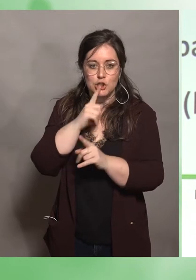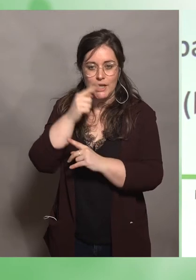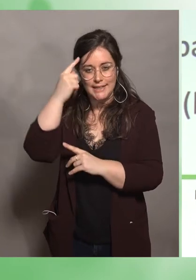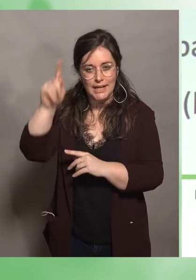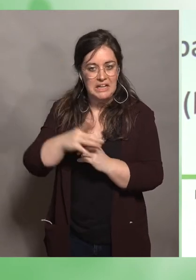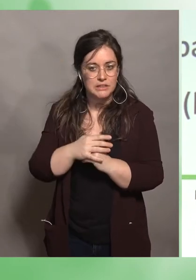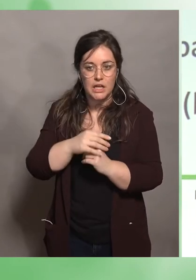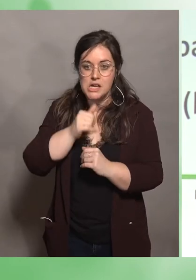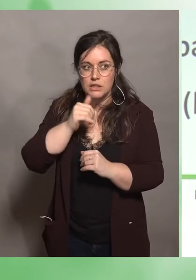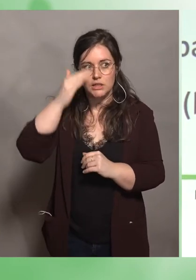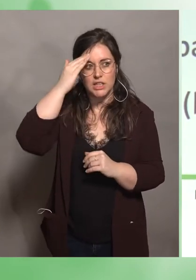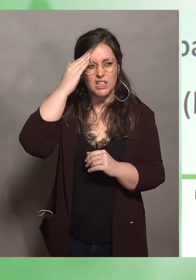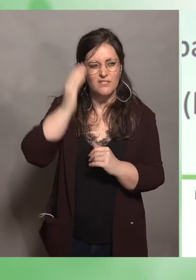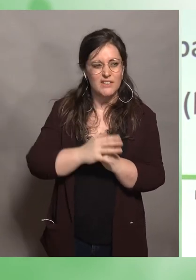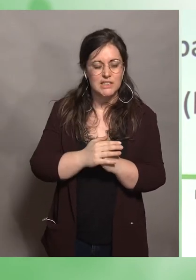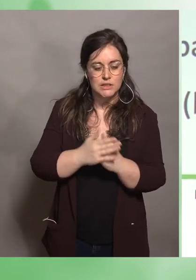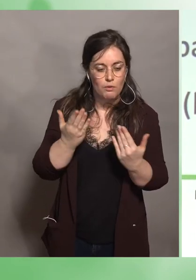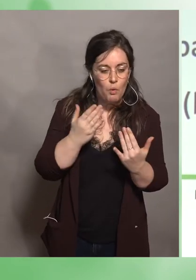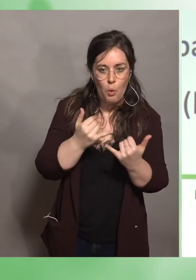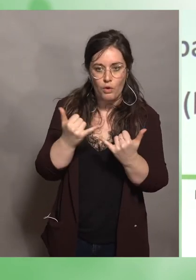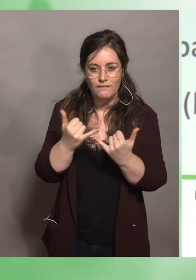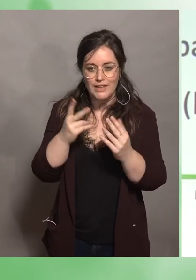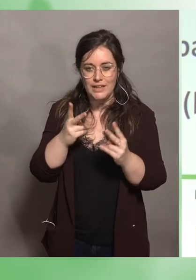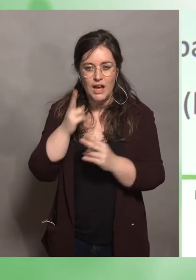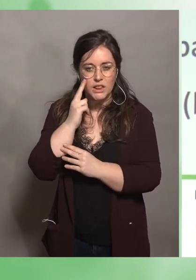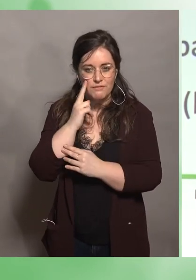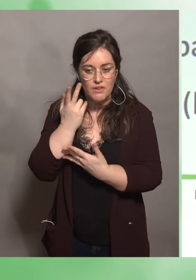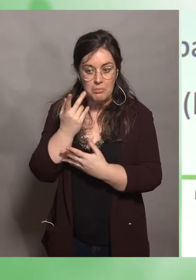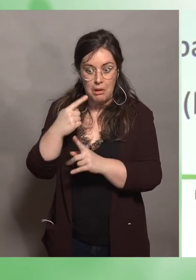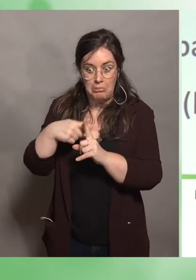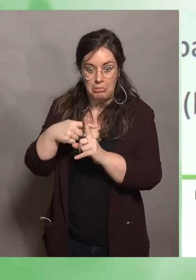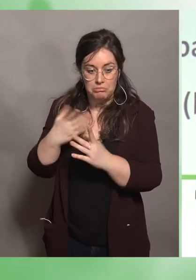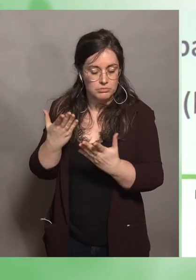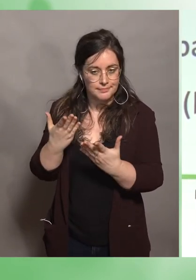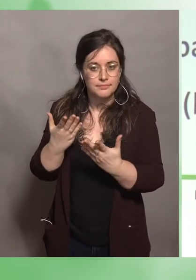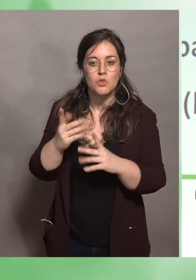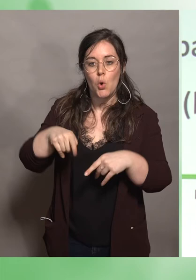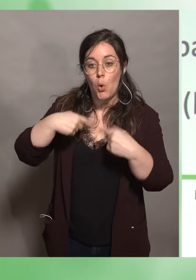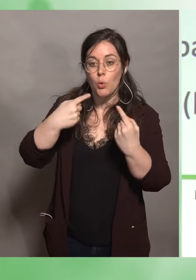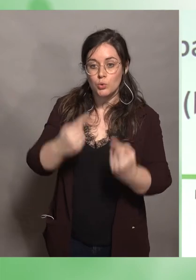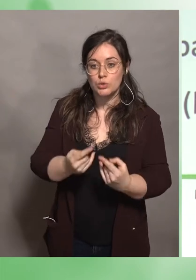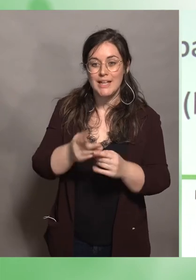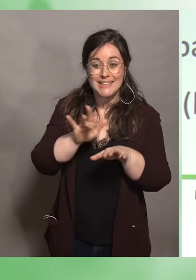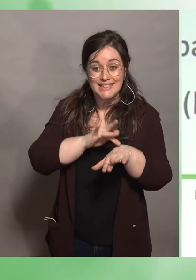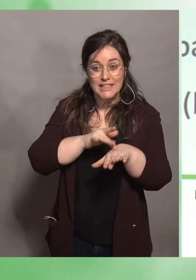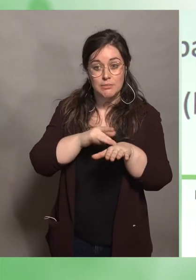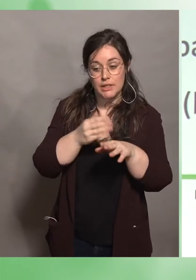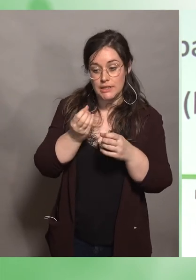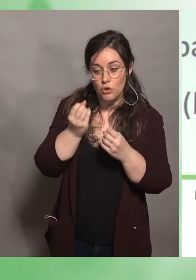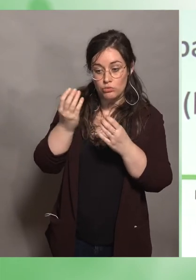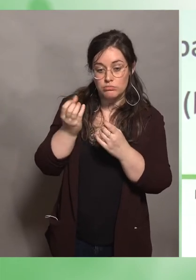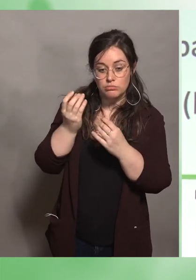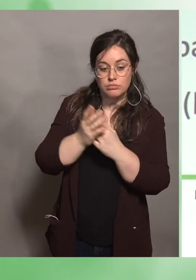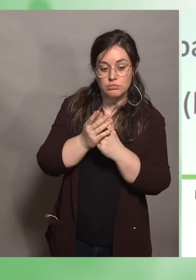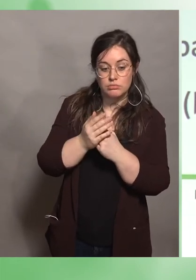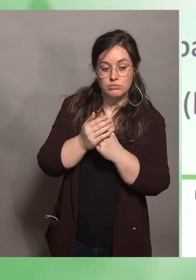wussten, wo und wie kann das Unternehmen profitieren. Und wir haben dann eigentlich durch die Sensibilisierung zu